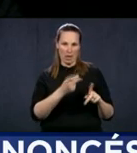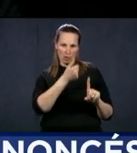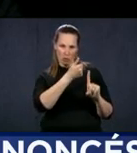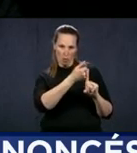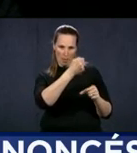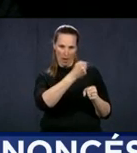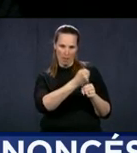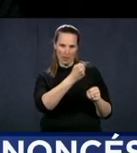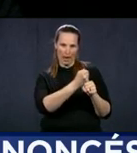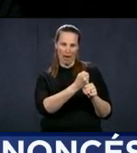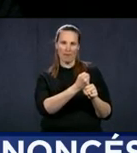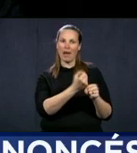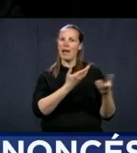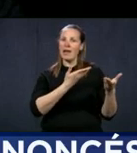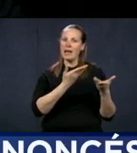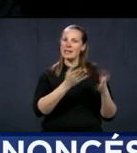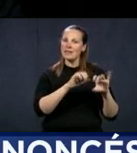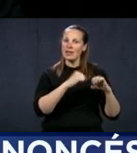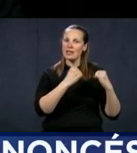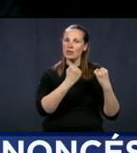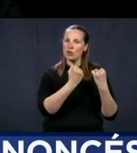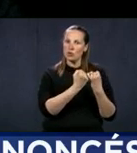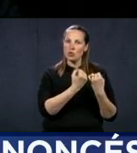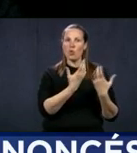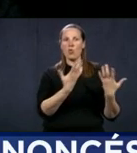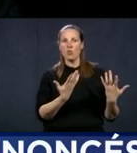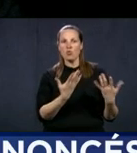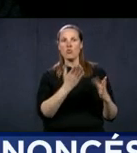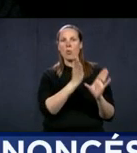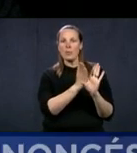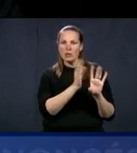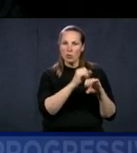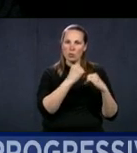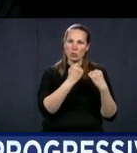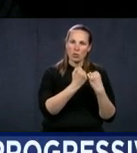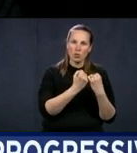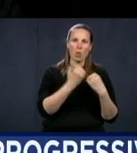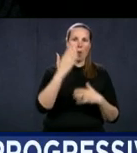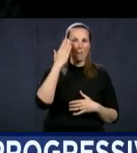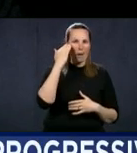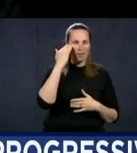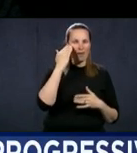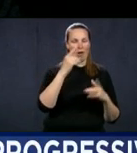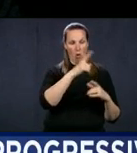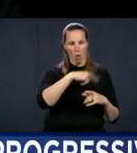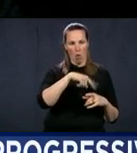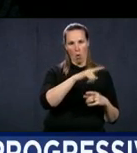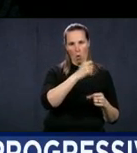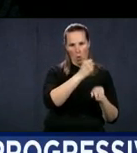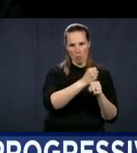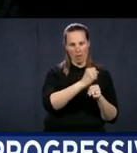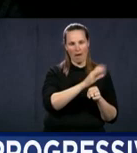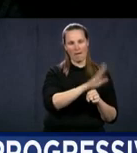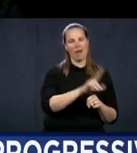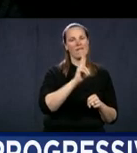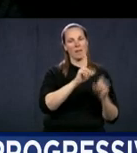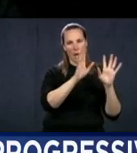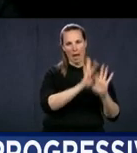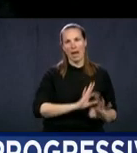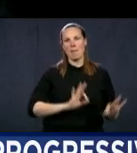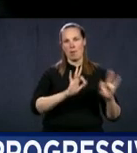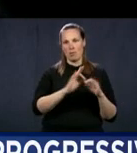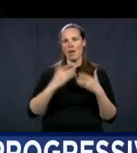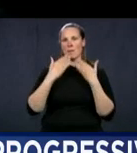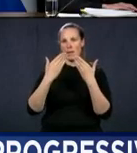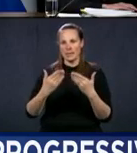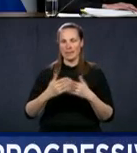ou en services psychosociaux auprès des gens les plus vulnérables. Votre travail est vraiment essentiel. Merci.